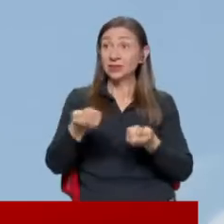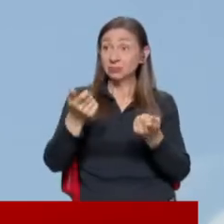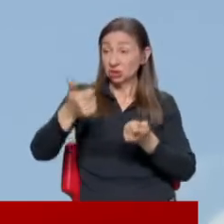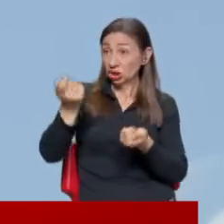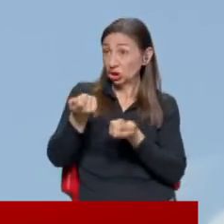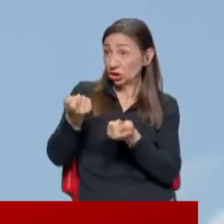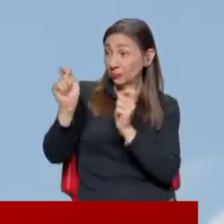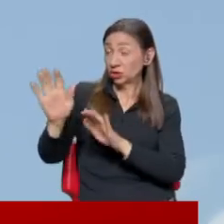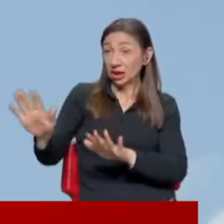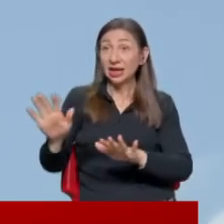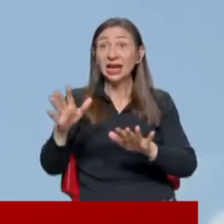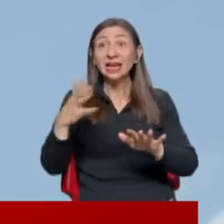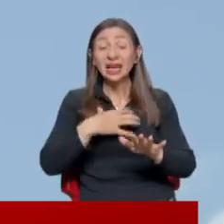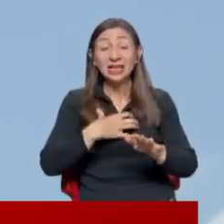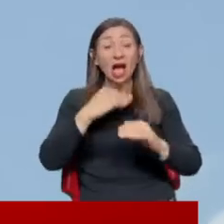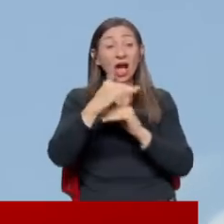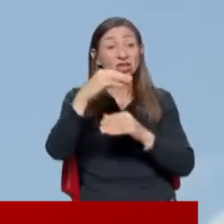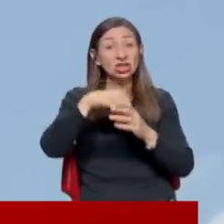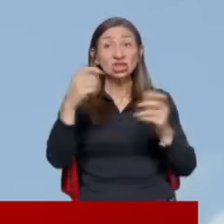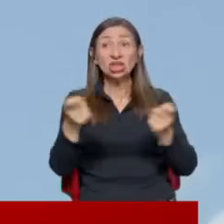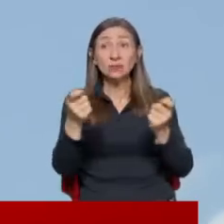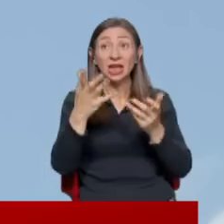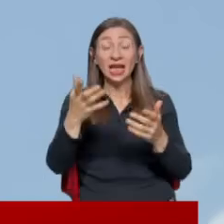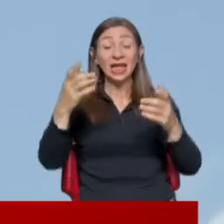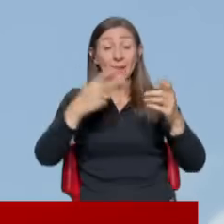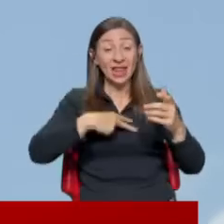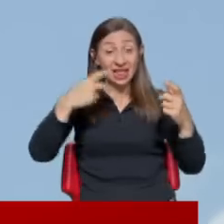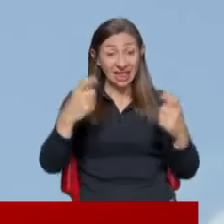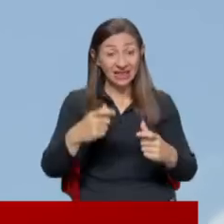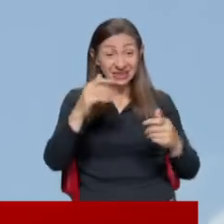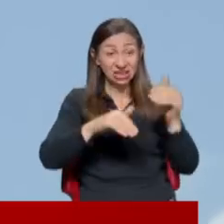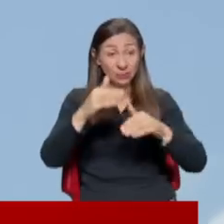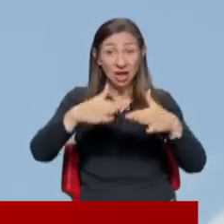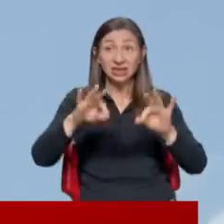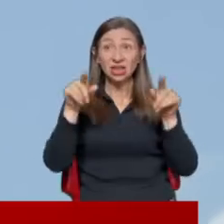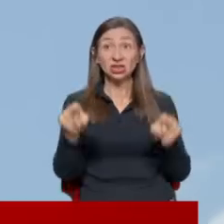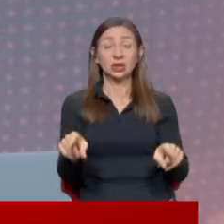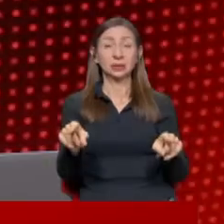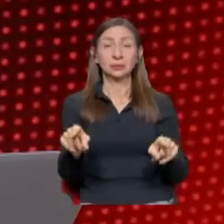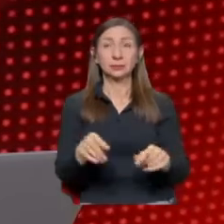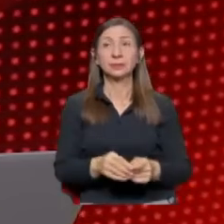başkanlarımız da işini yapacak. Eserleriyle, halk içinde çalışmalarıyla yerel yönetim seçimlerine hazırlanacak.